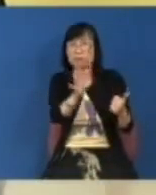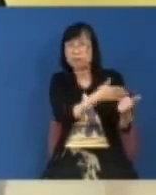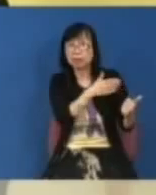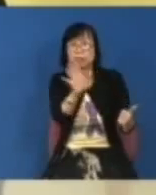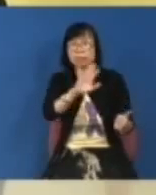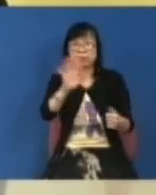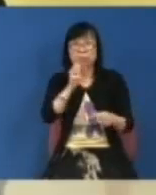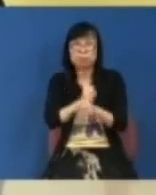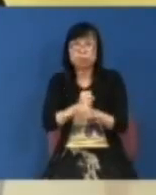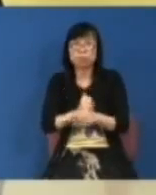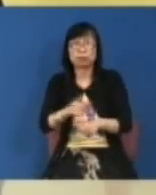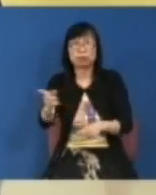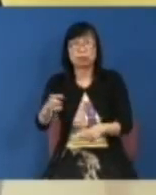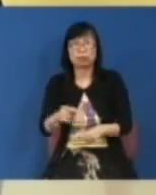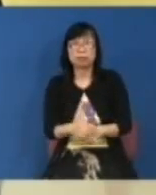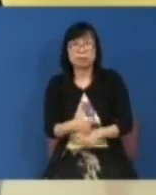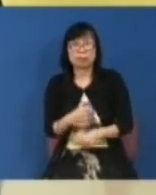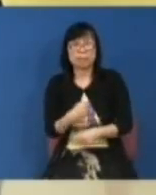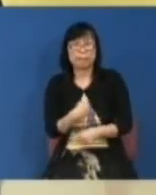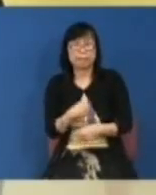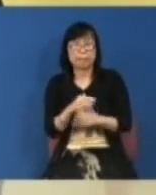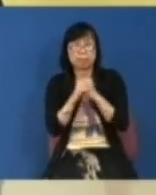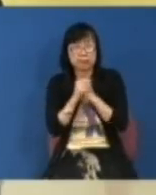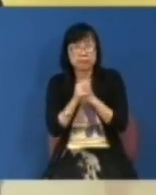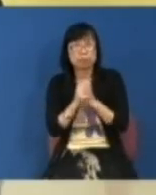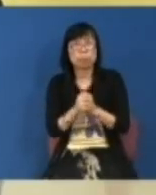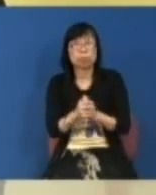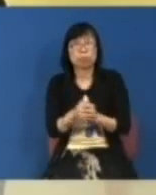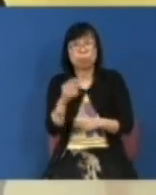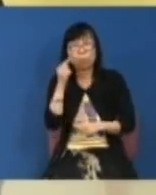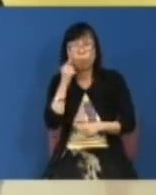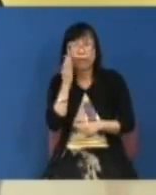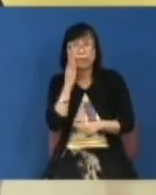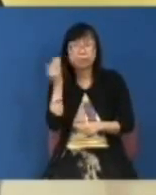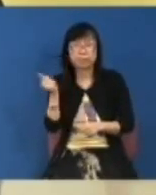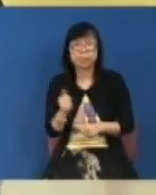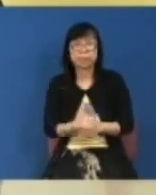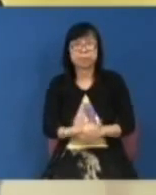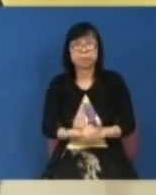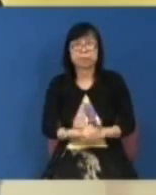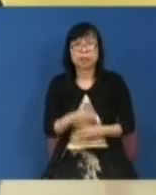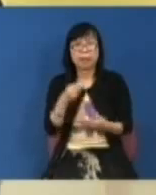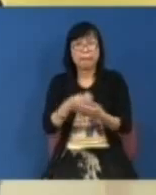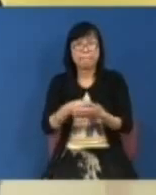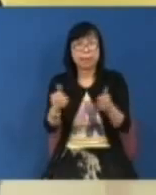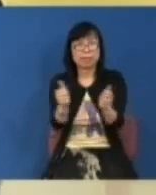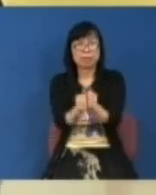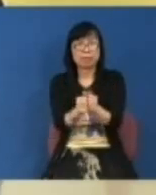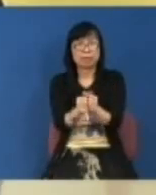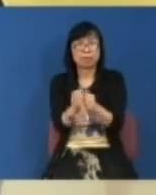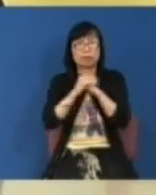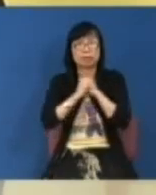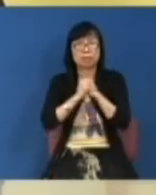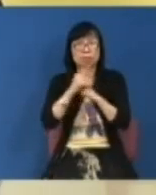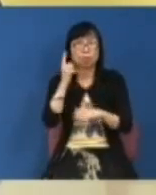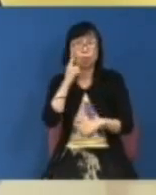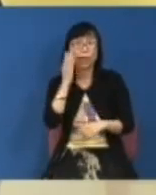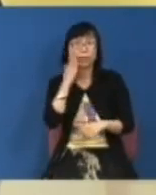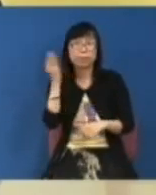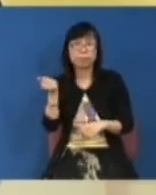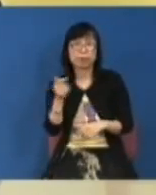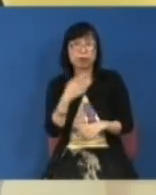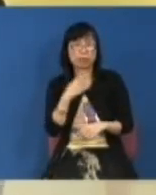啊嘛。呢叫做賣友求榮啊嘛。你明唔明啊？呢就叫做賣友求榮噶啦，係咪啊？可能我唔係